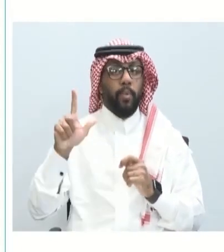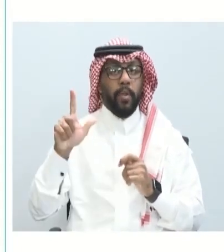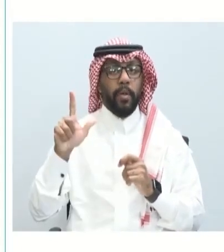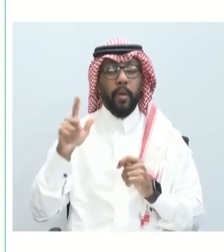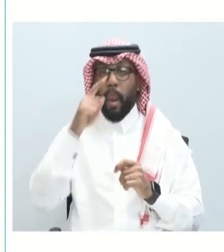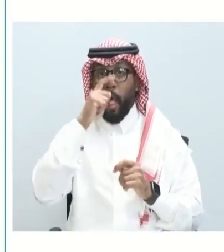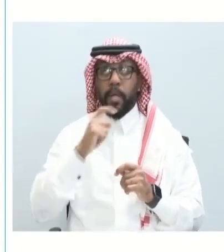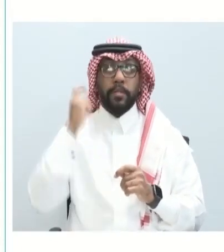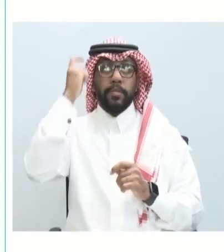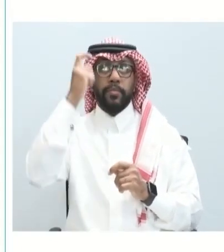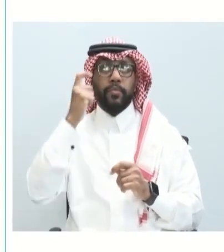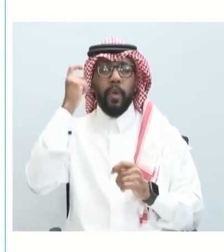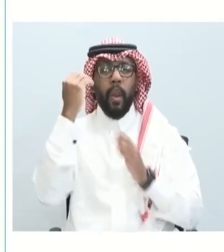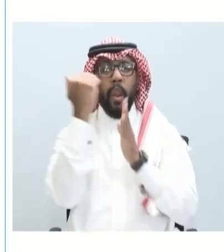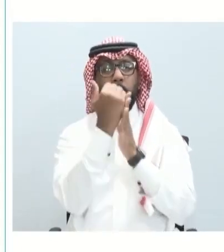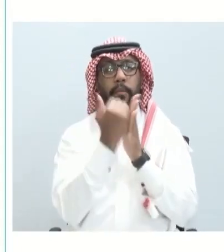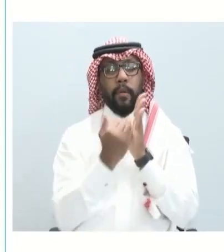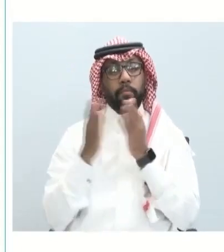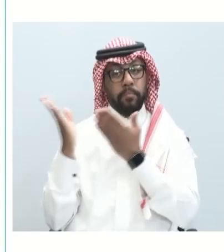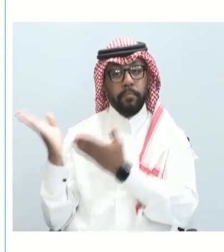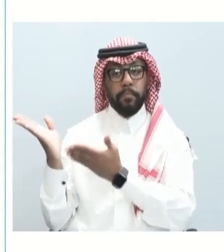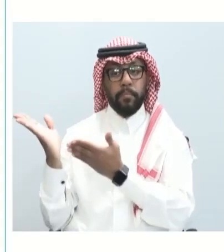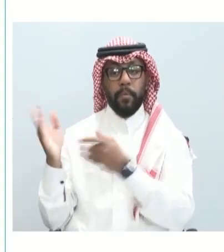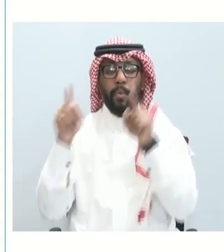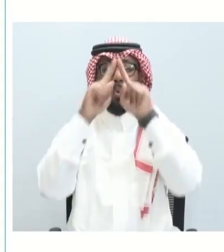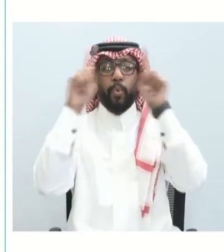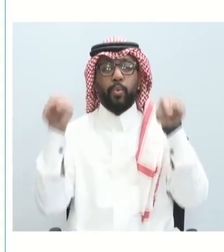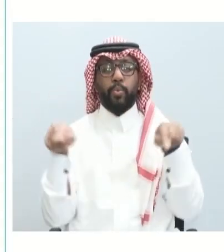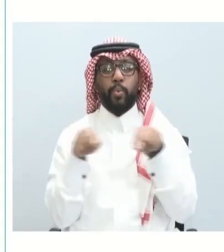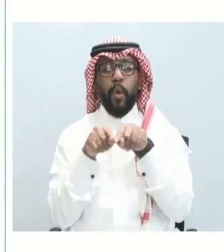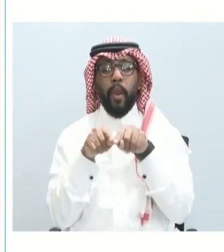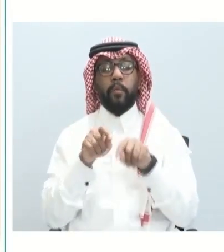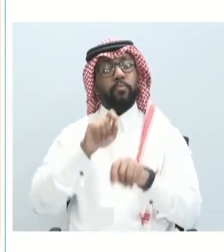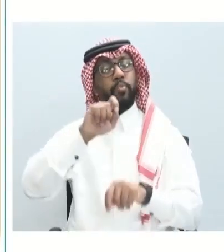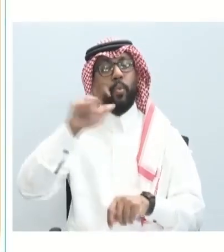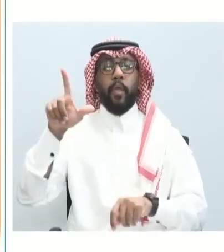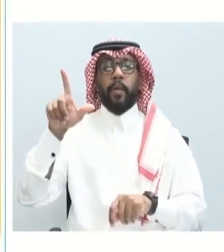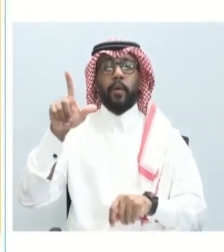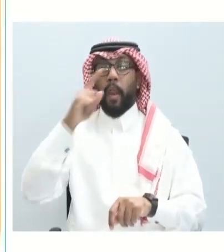دائما يطرح هذه الاسئله الموجوده امامكم